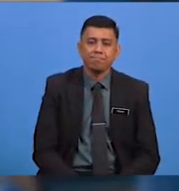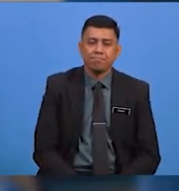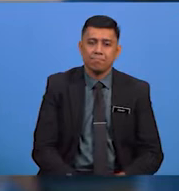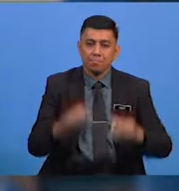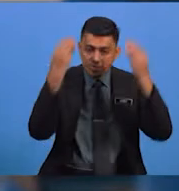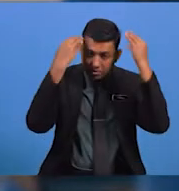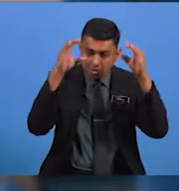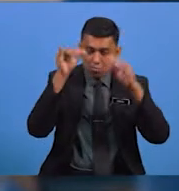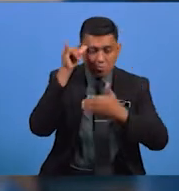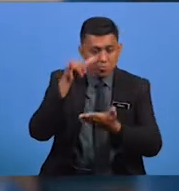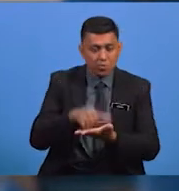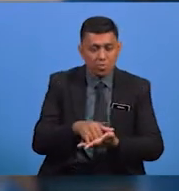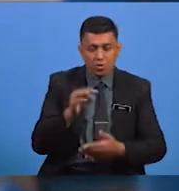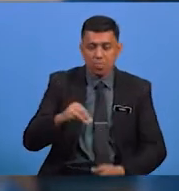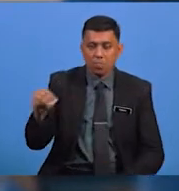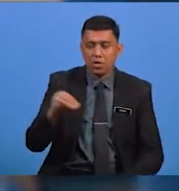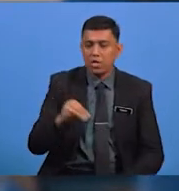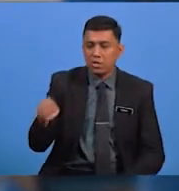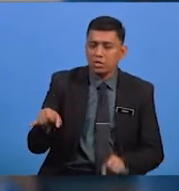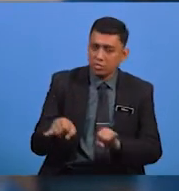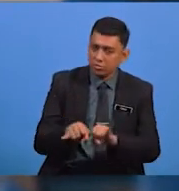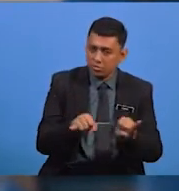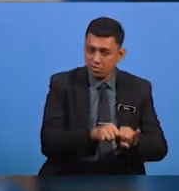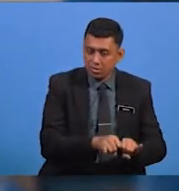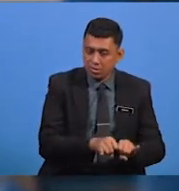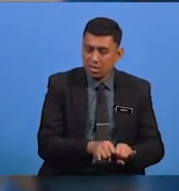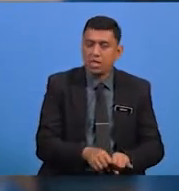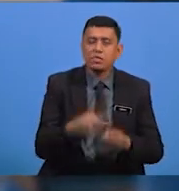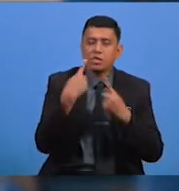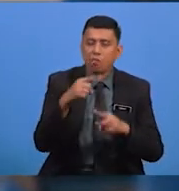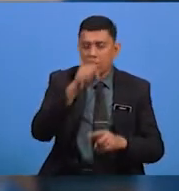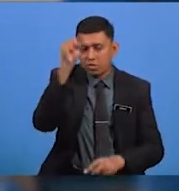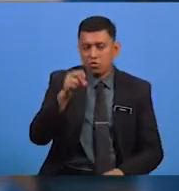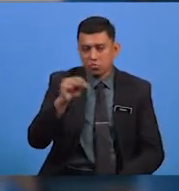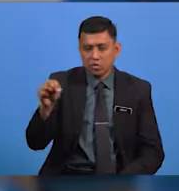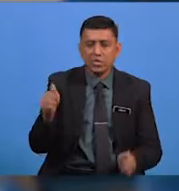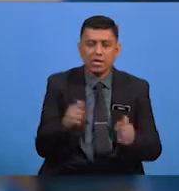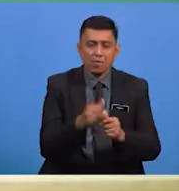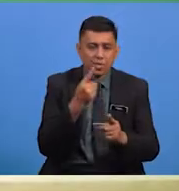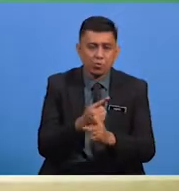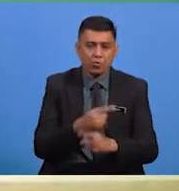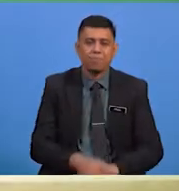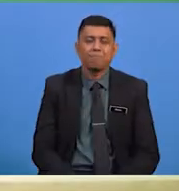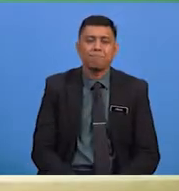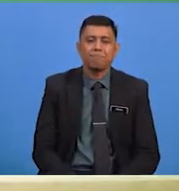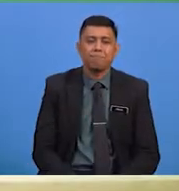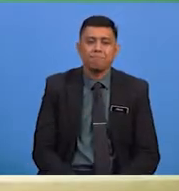Cikgu yakin murid-murid juga boleh menjawab soalan ini dengan betul.